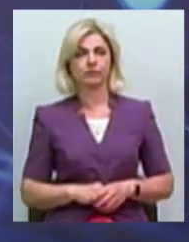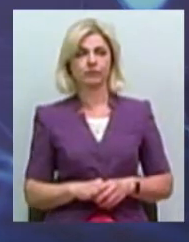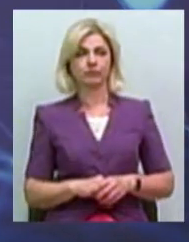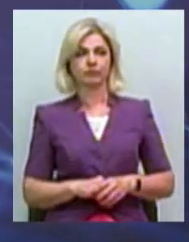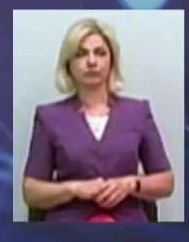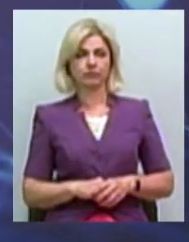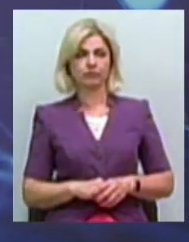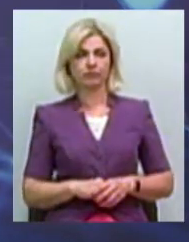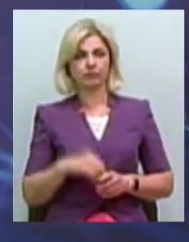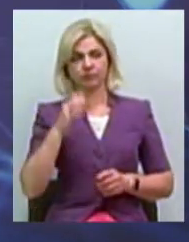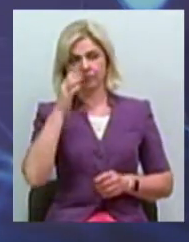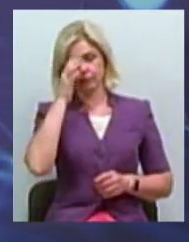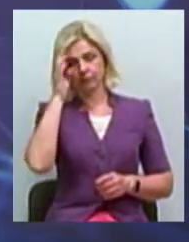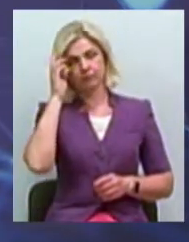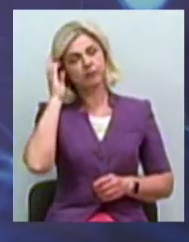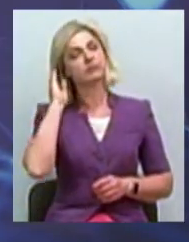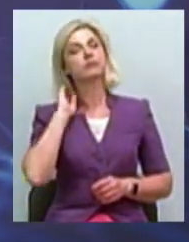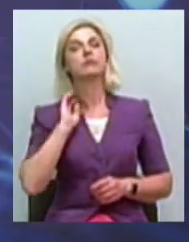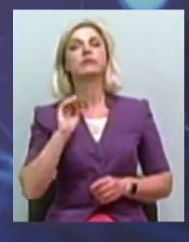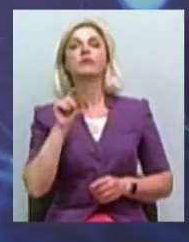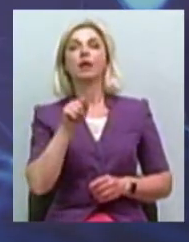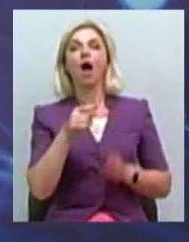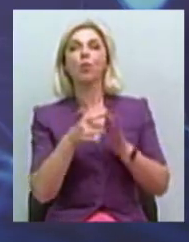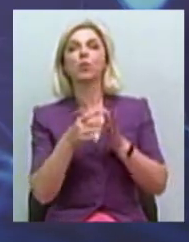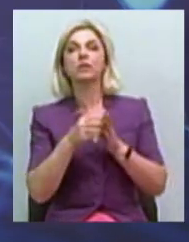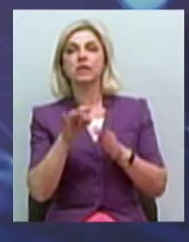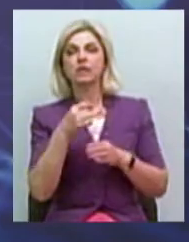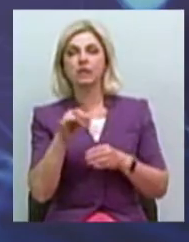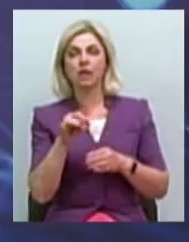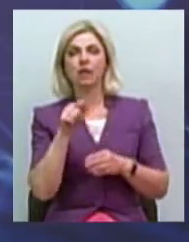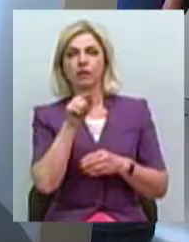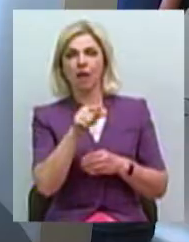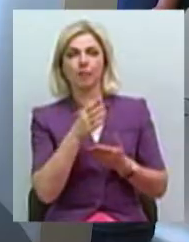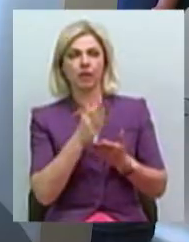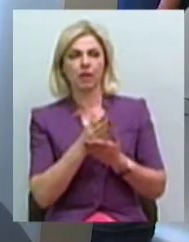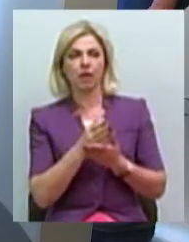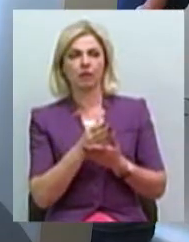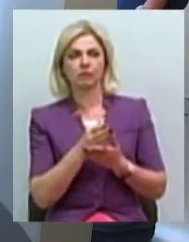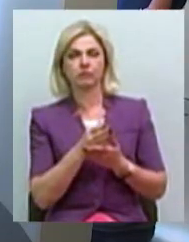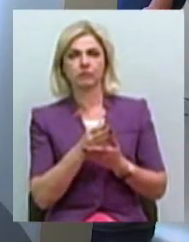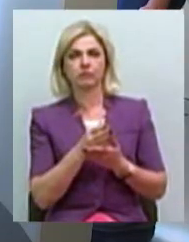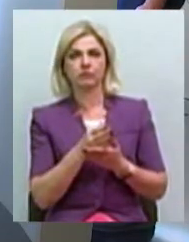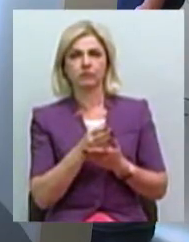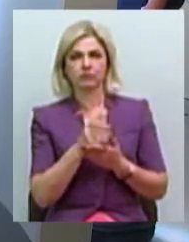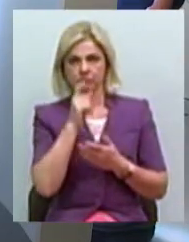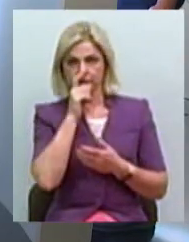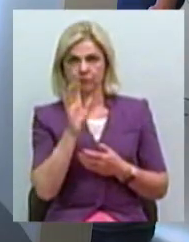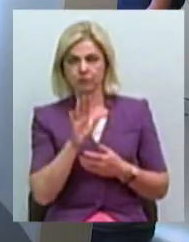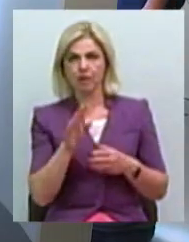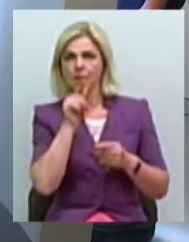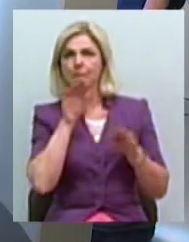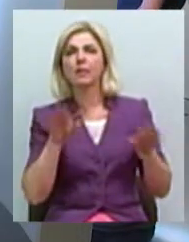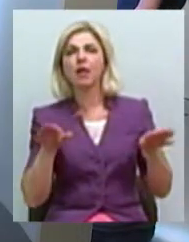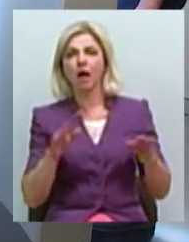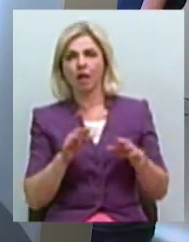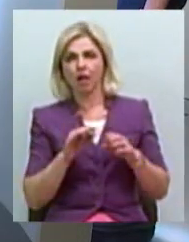Допустимо, також за рахунок там, підприємств. Так. В Арбузинському Благодатинська, в них теж там є, ну, угу, птахи вирощують